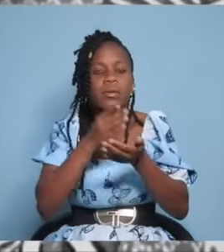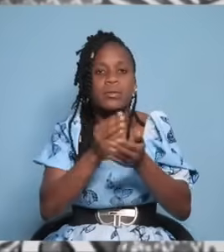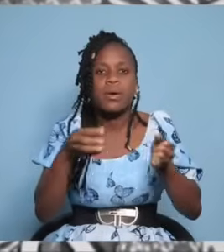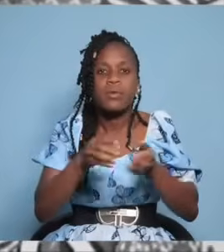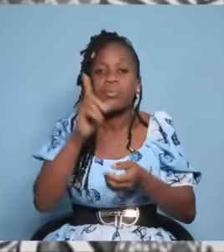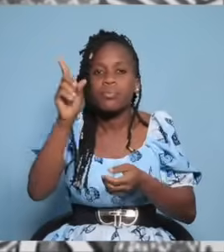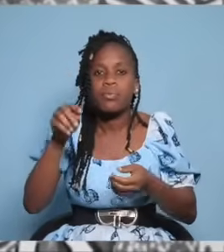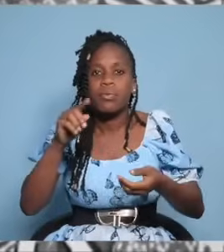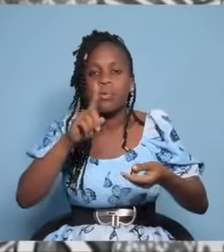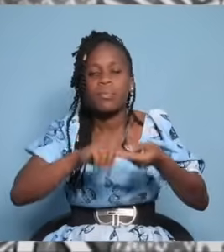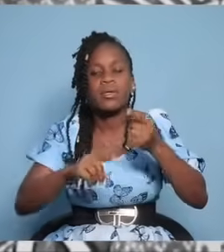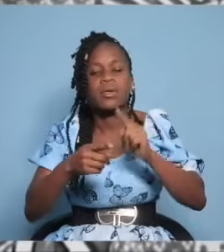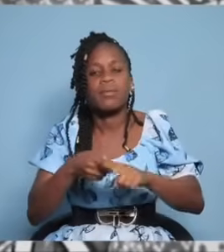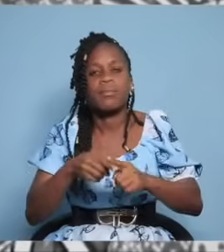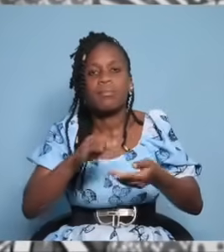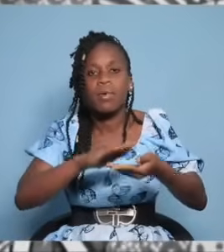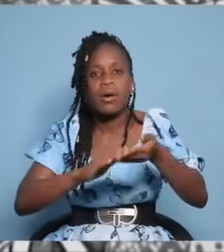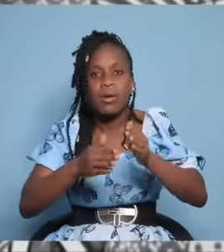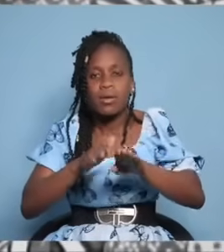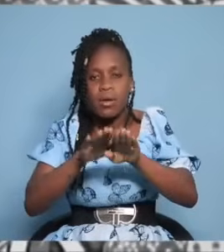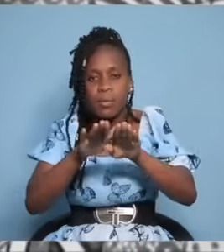kupigania makubaliano ya amani ya